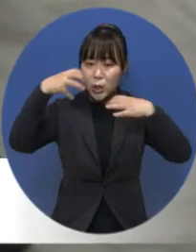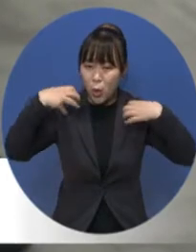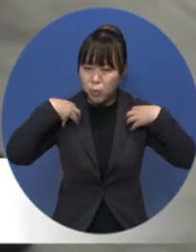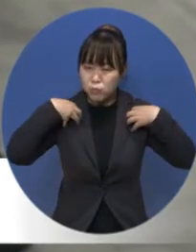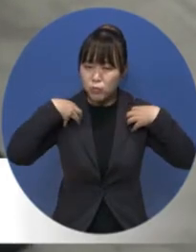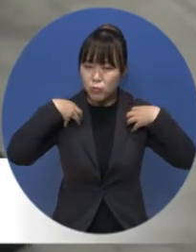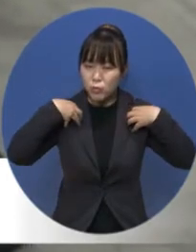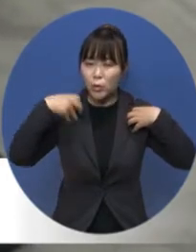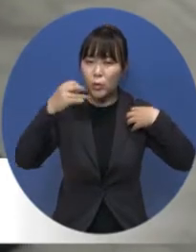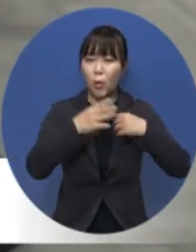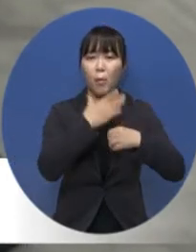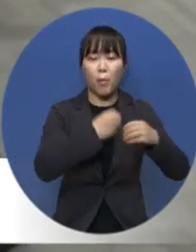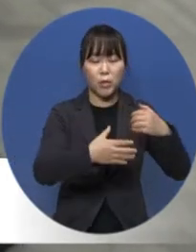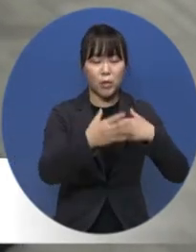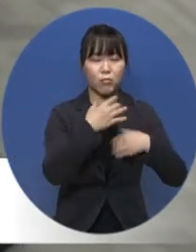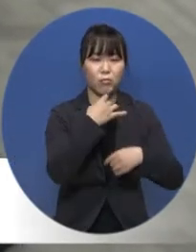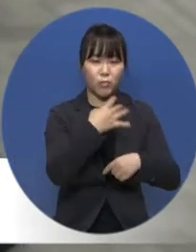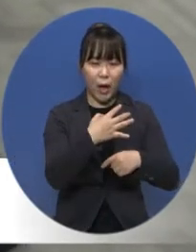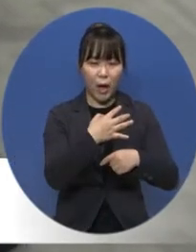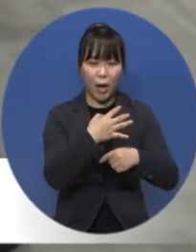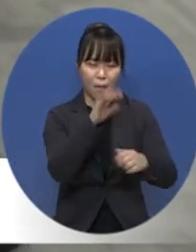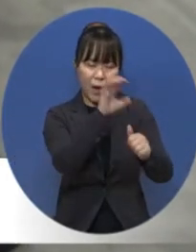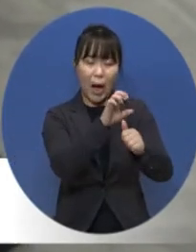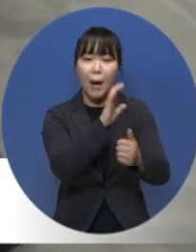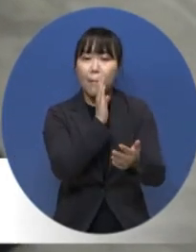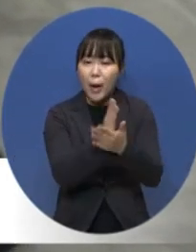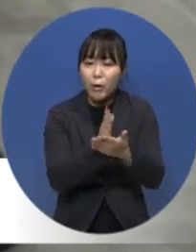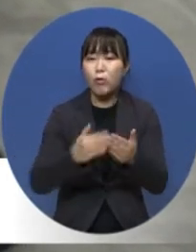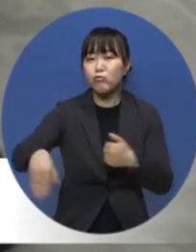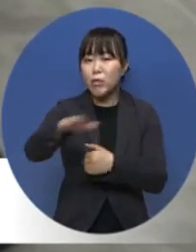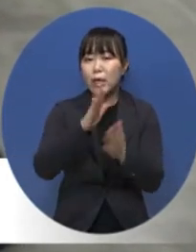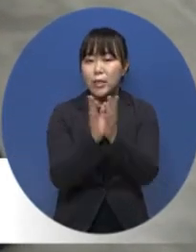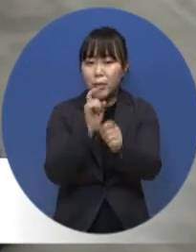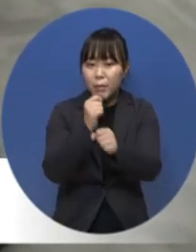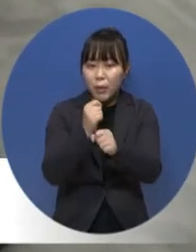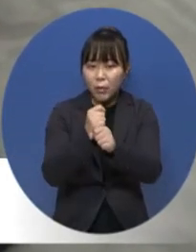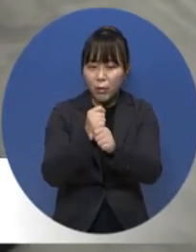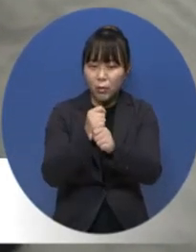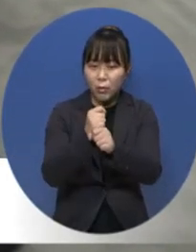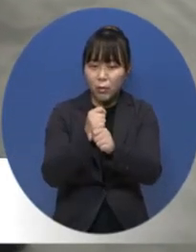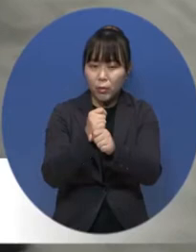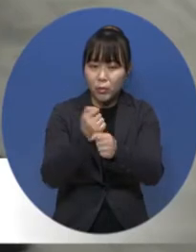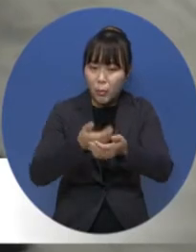정부만 복지부만 질타할 게 아니라 우리가 만들어서 줘도 됩니다.